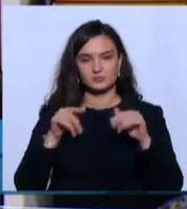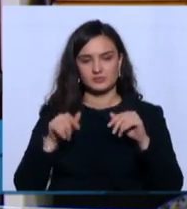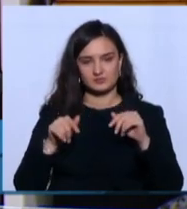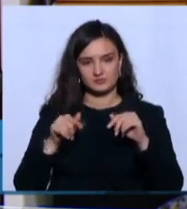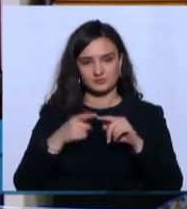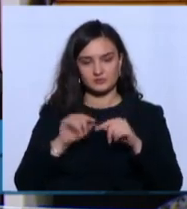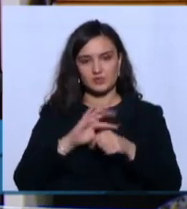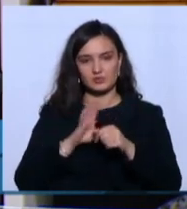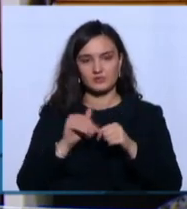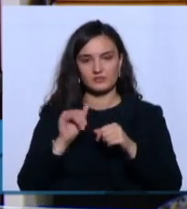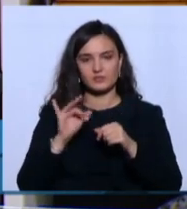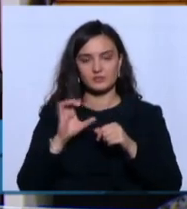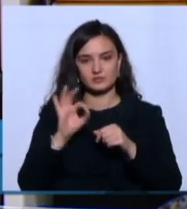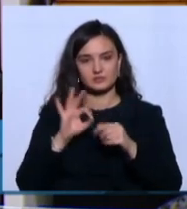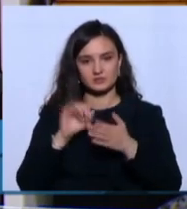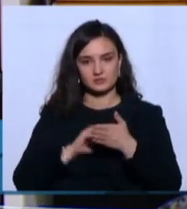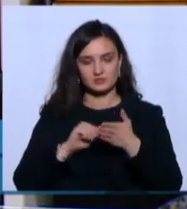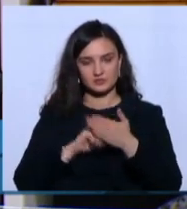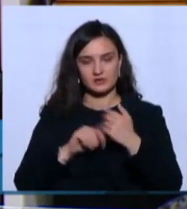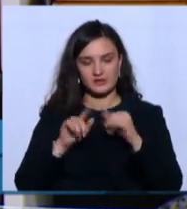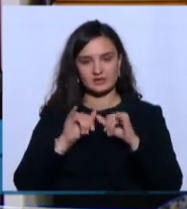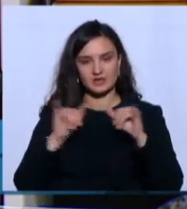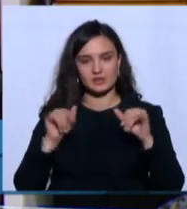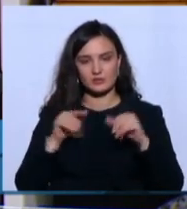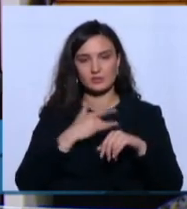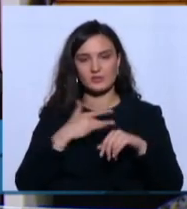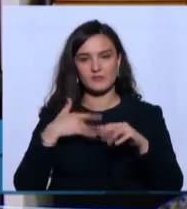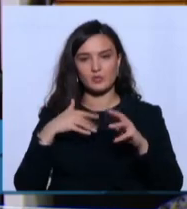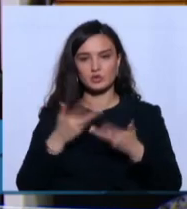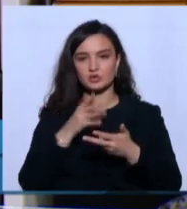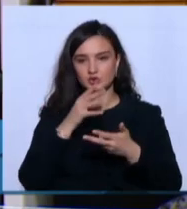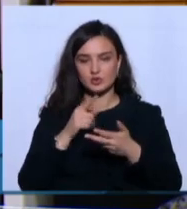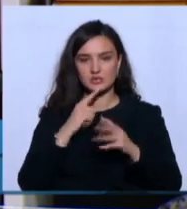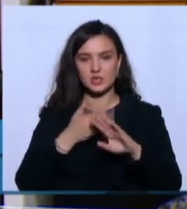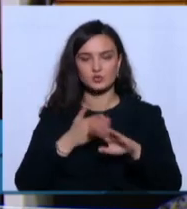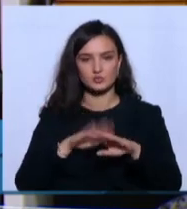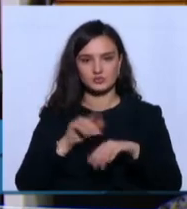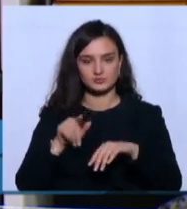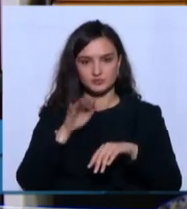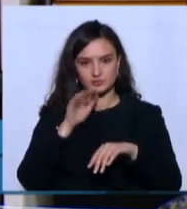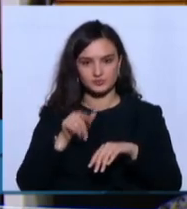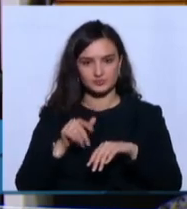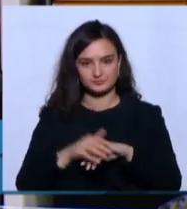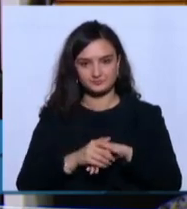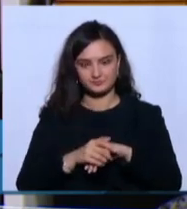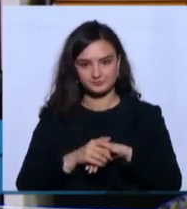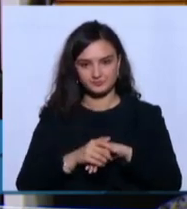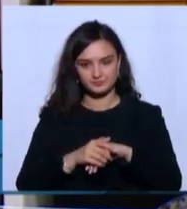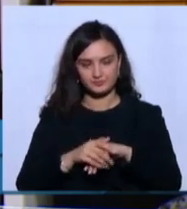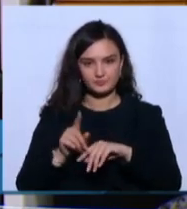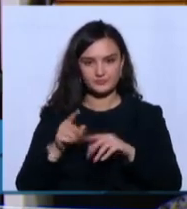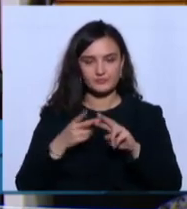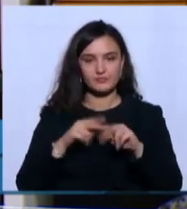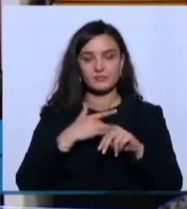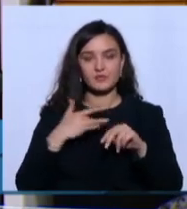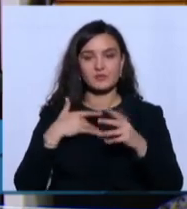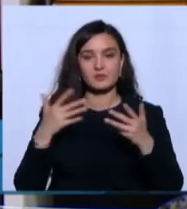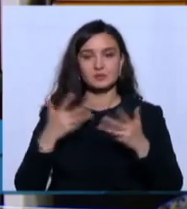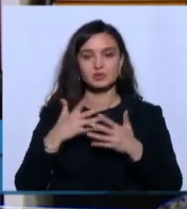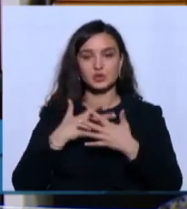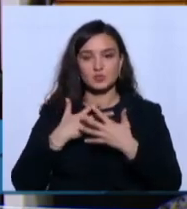ამ კორონავირუსის გამო ფონზე განვითარებული პნევმონიის დროს, გართულებული პნევმონიის დროს, რომ ეს ფილტვების